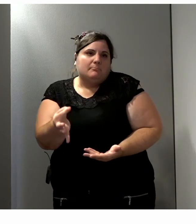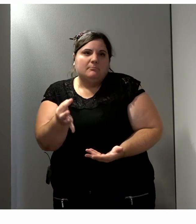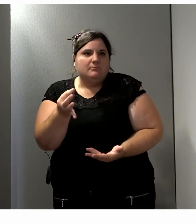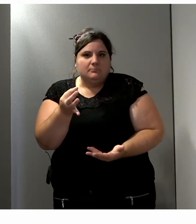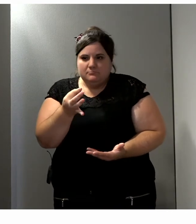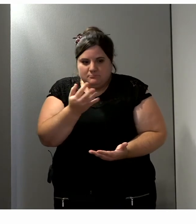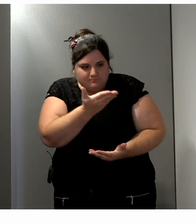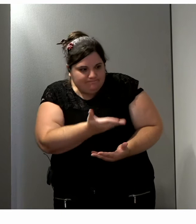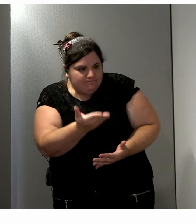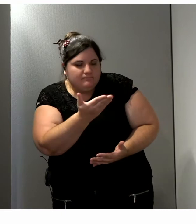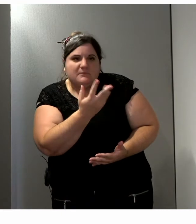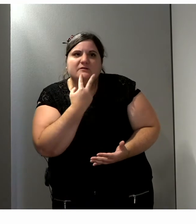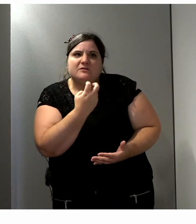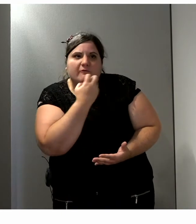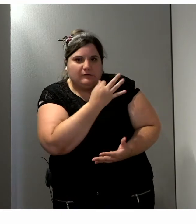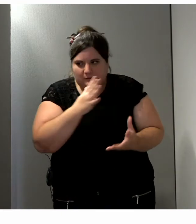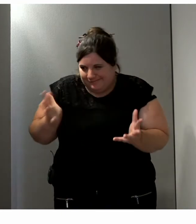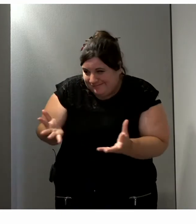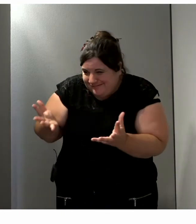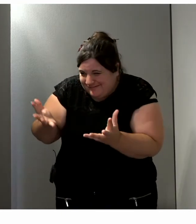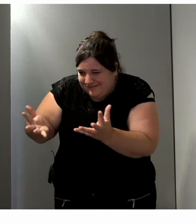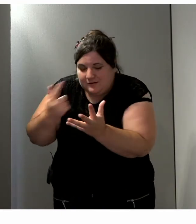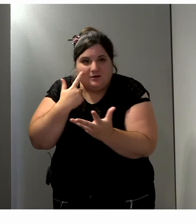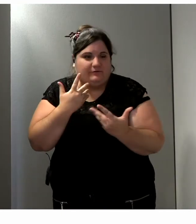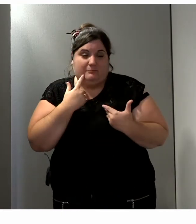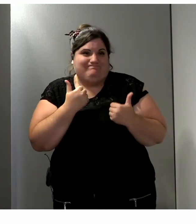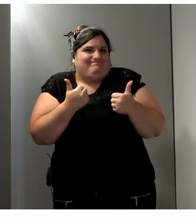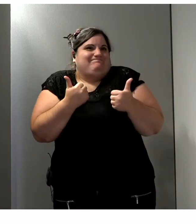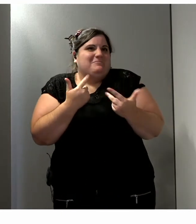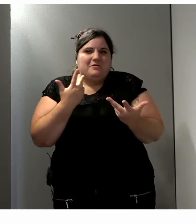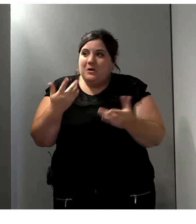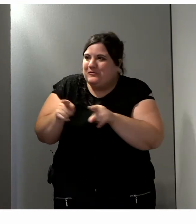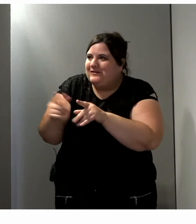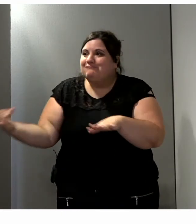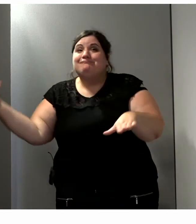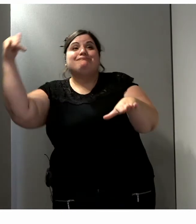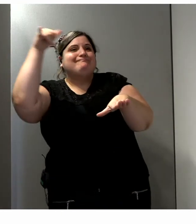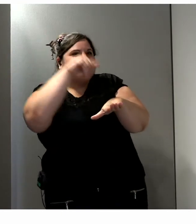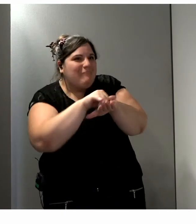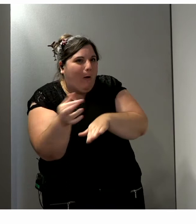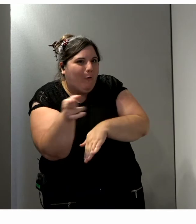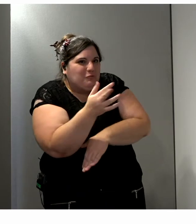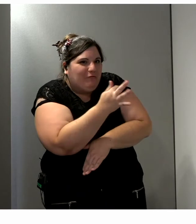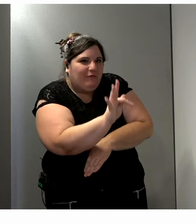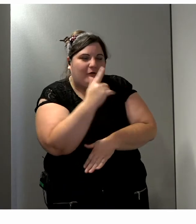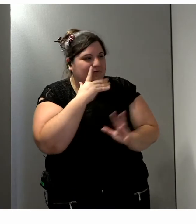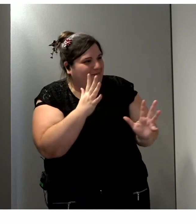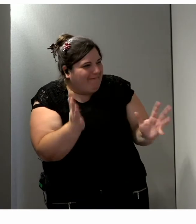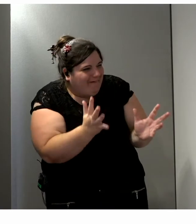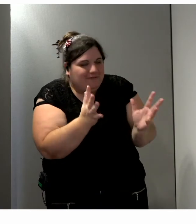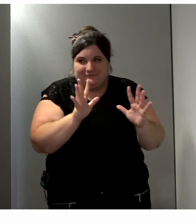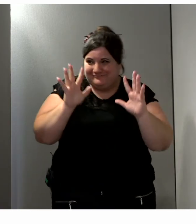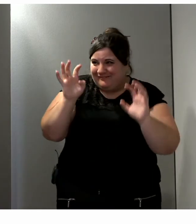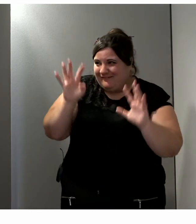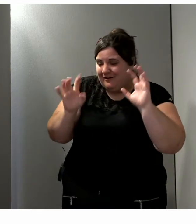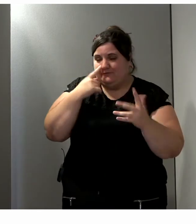cet engouement qui a entouré nos athlètes pendant les compétitions et puis à leur retour. On avait fait une mobilisation, vous le